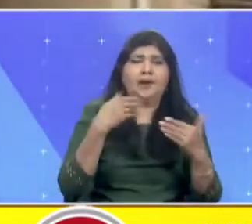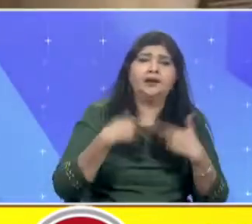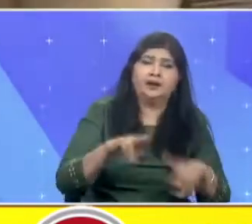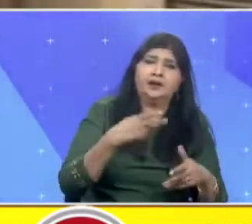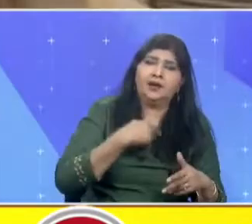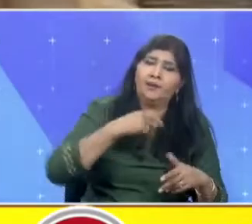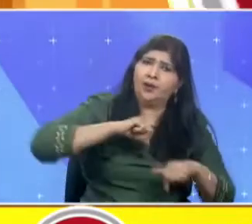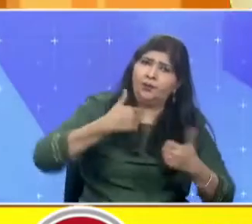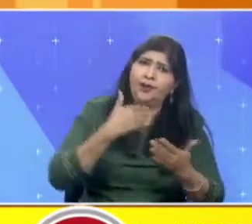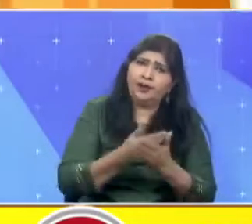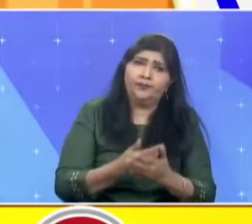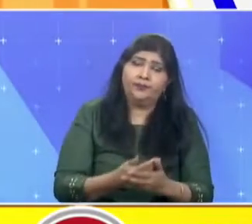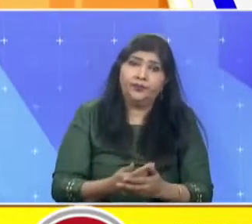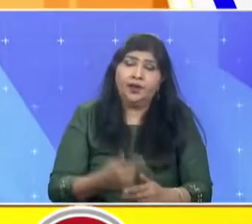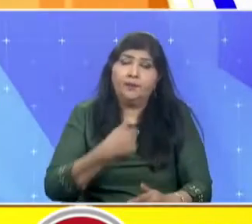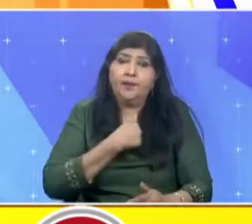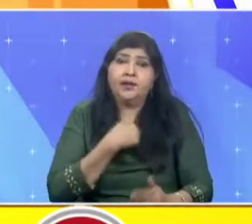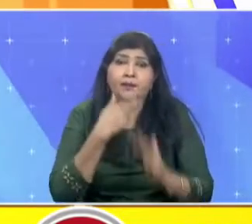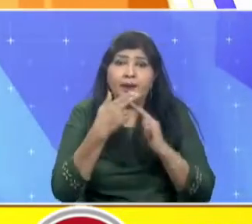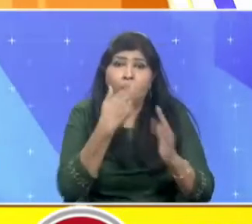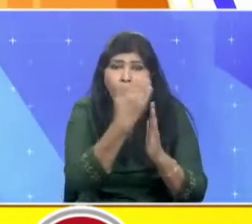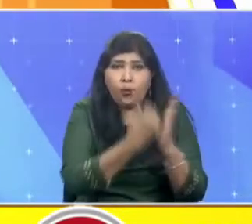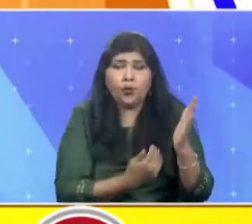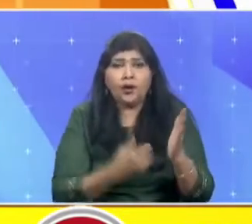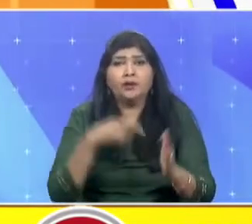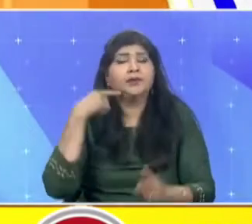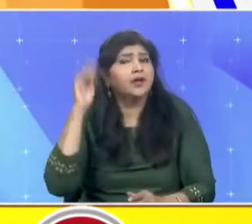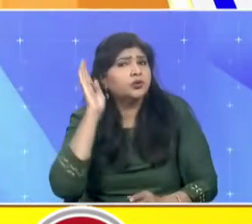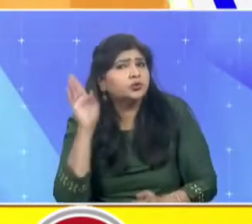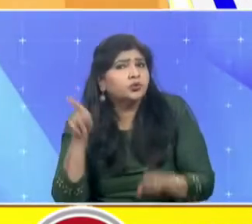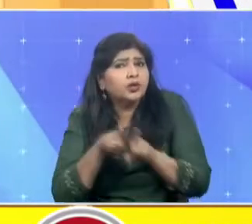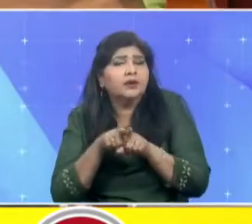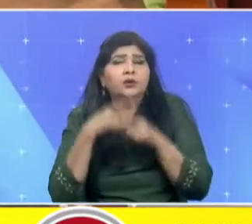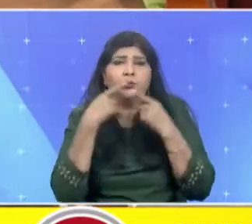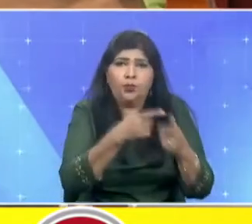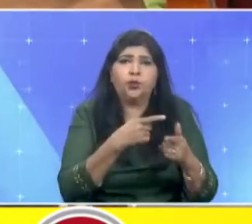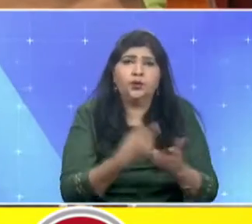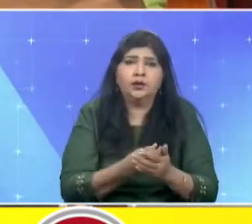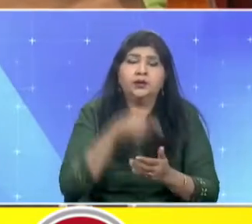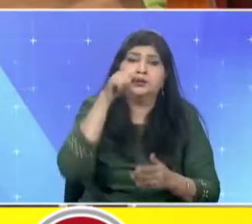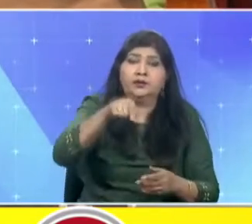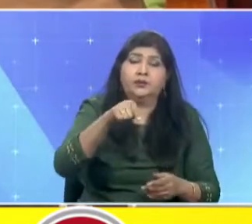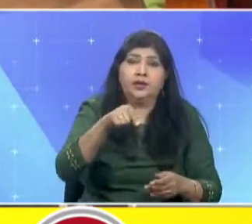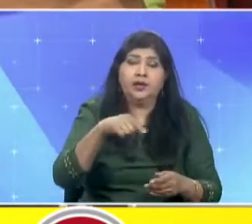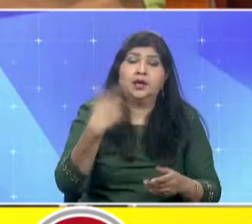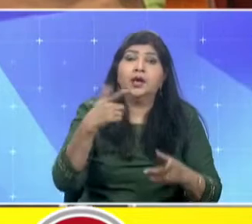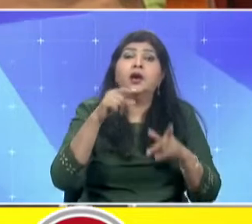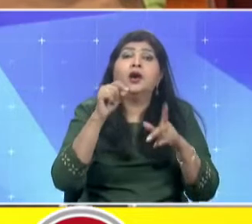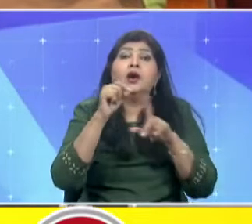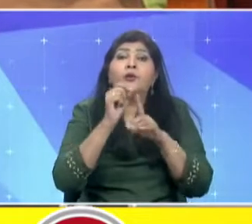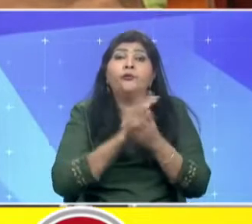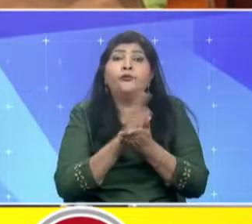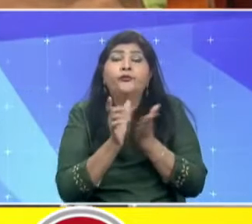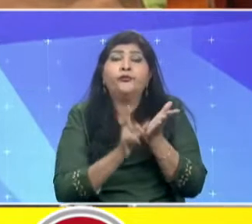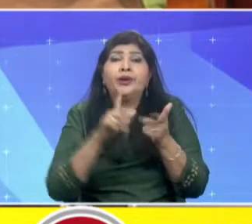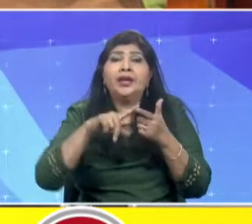मिला है। मैं मन की बात के श्रोताओं से आग्रह करूंगा कि वे महात्मा